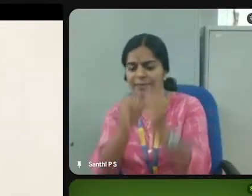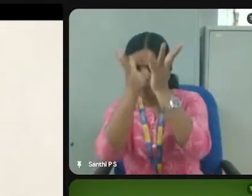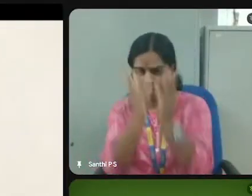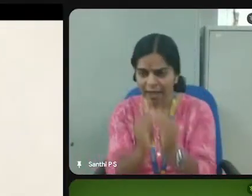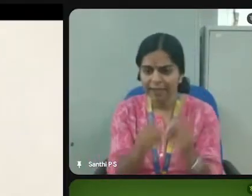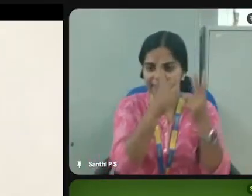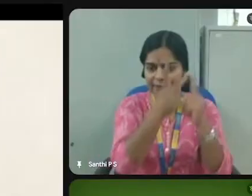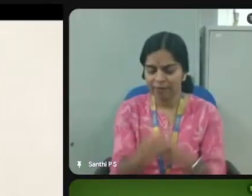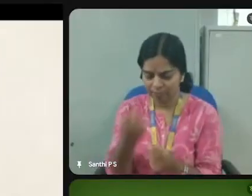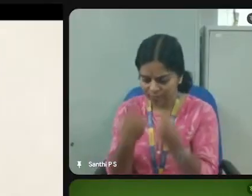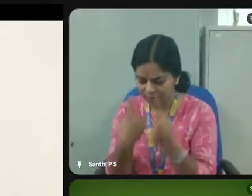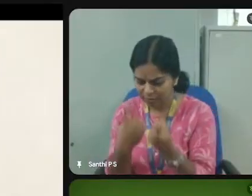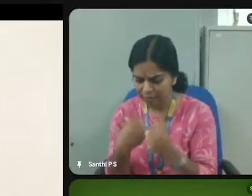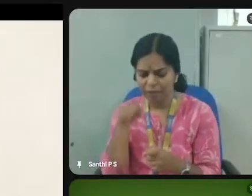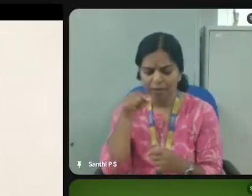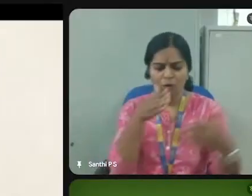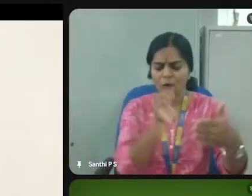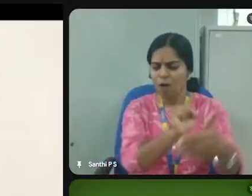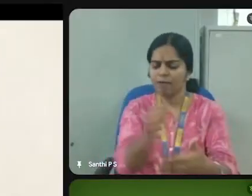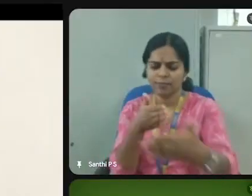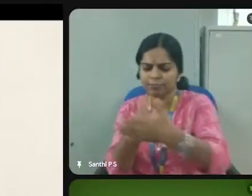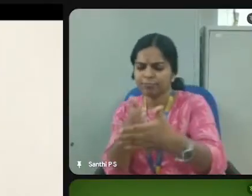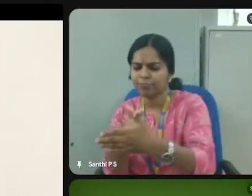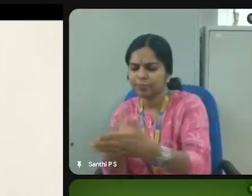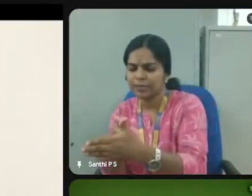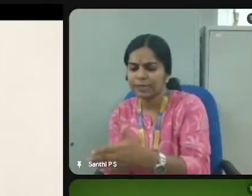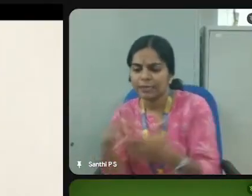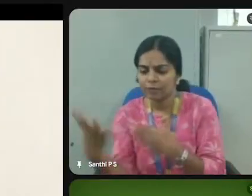ചെയ്യുന്നുണ്ട്. അപ്പോൾ ഇതിൽ ബുദ്ധിമുട്ടനുസരിച്ച് അവർക്ക് ഇന്റർവെൻഷൻ നമ്മൾ